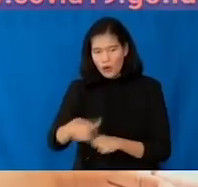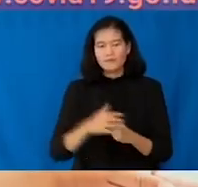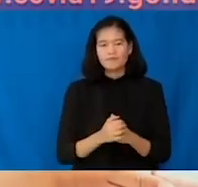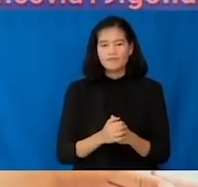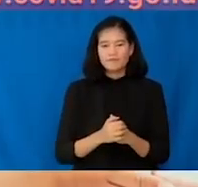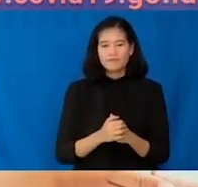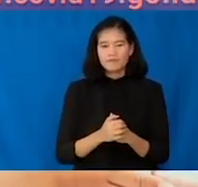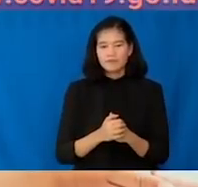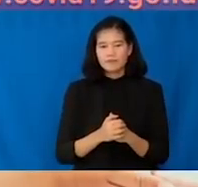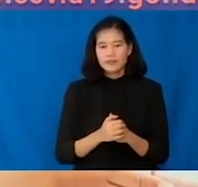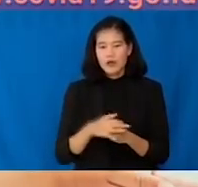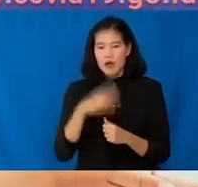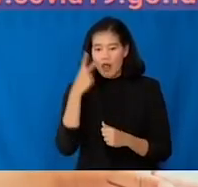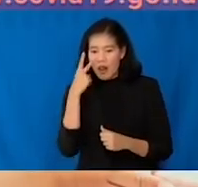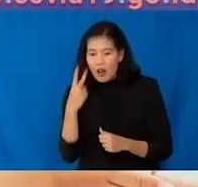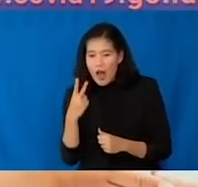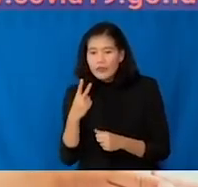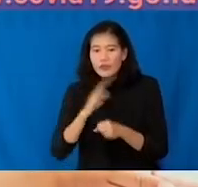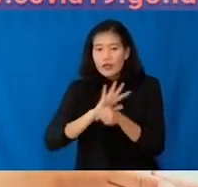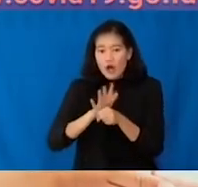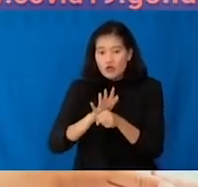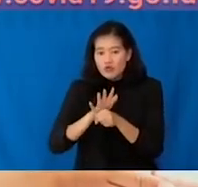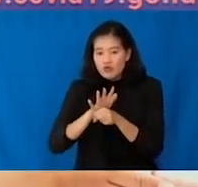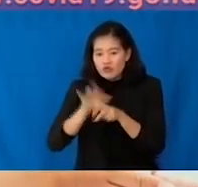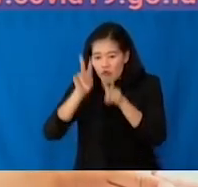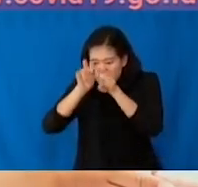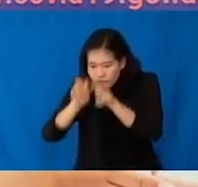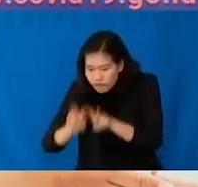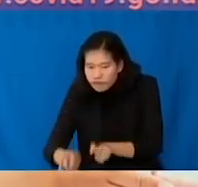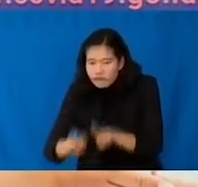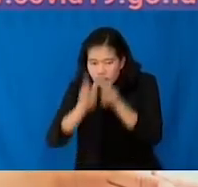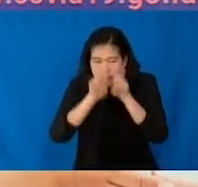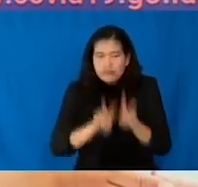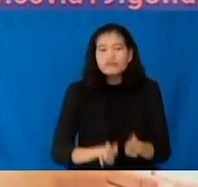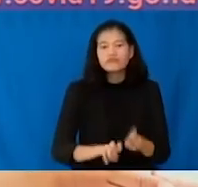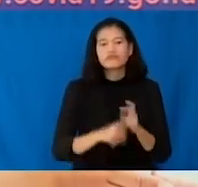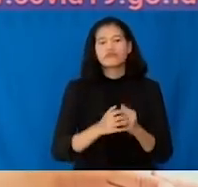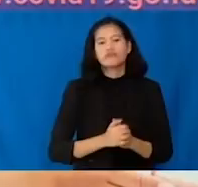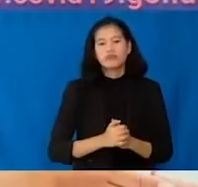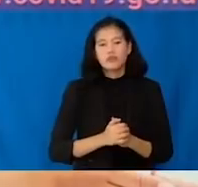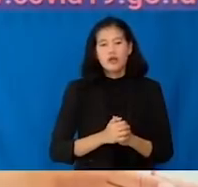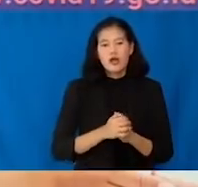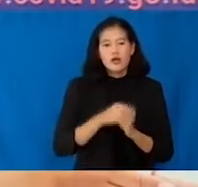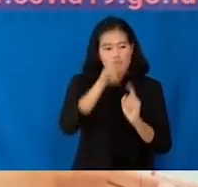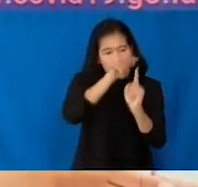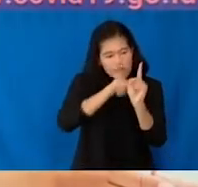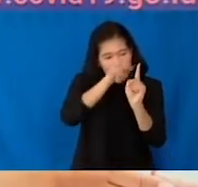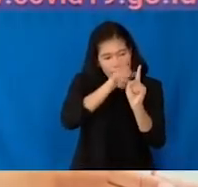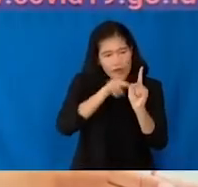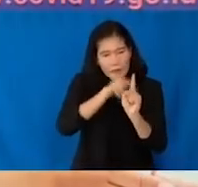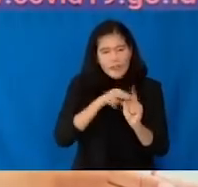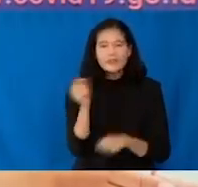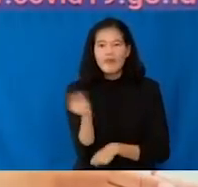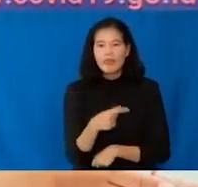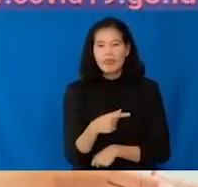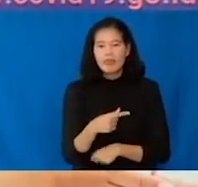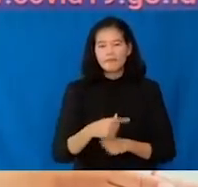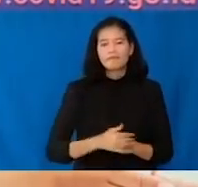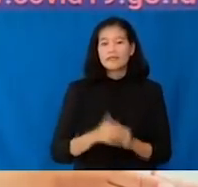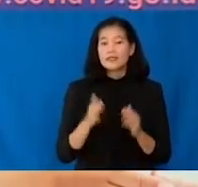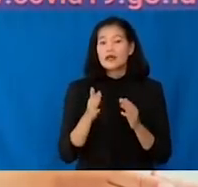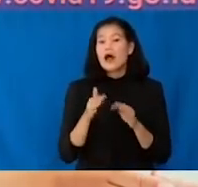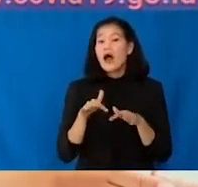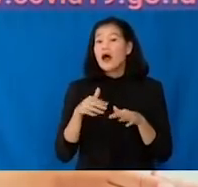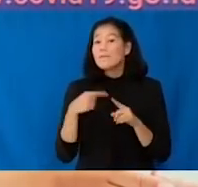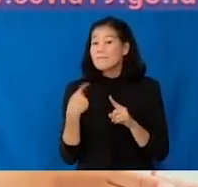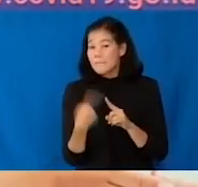kasus kemudian pengujian sample termasuk melakukan pemeriksaan repites dan disertai